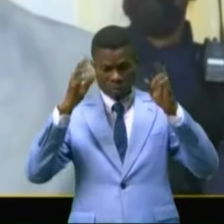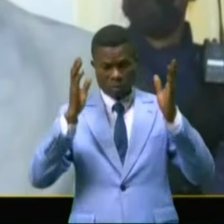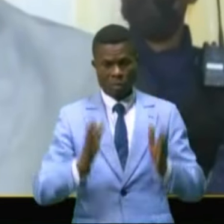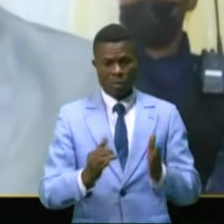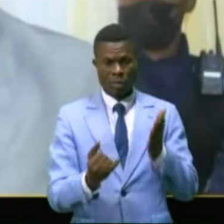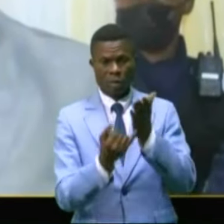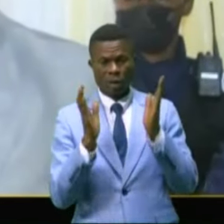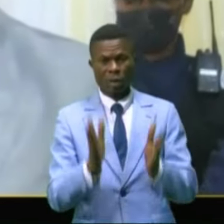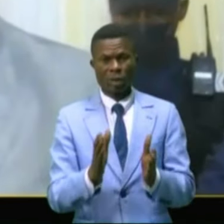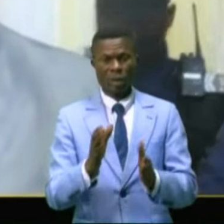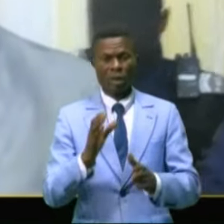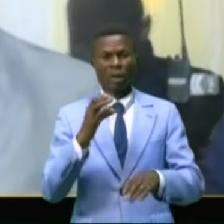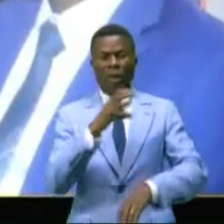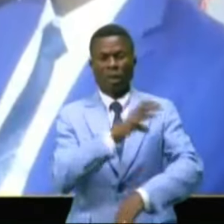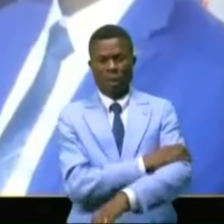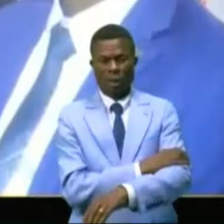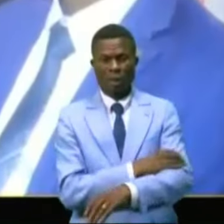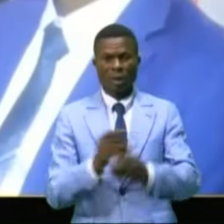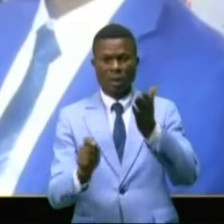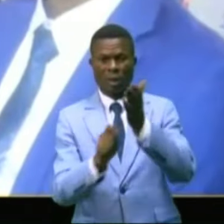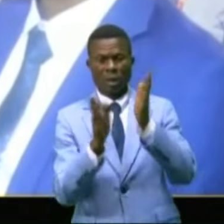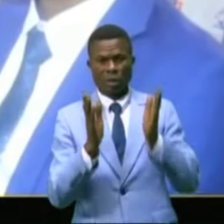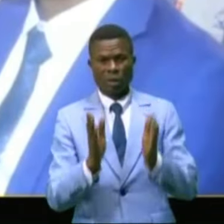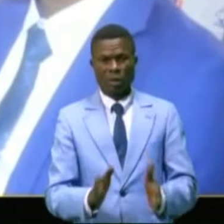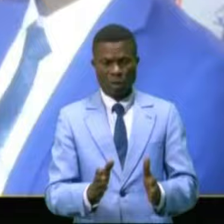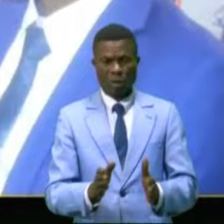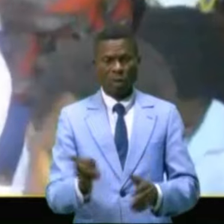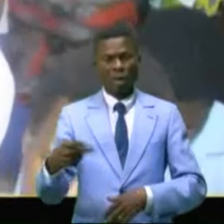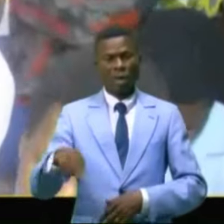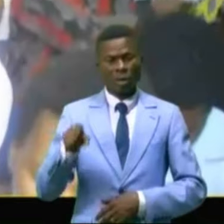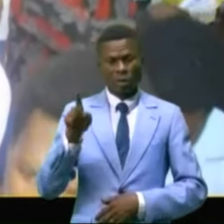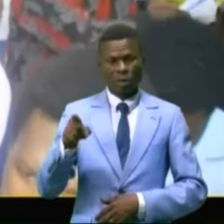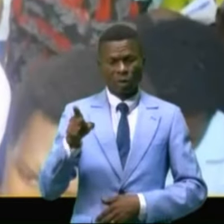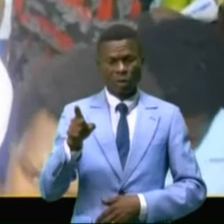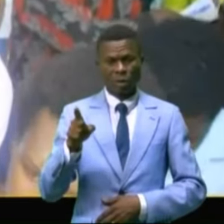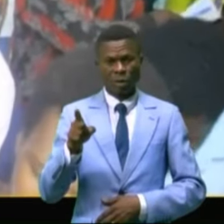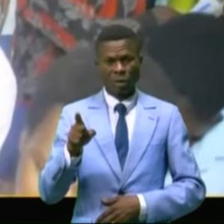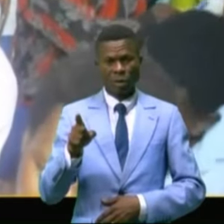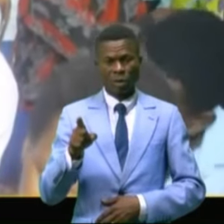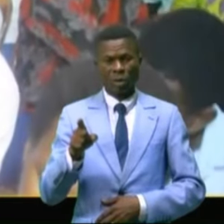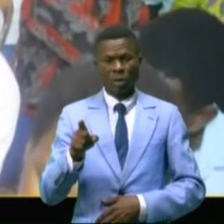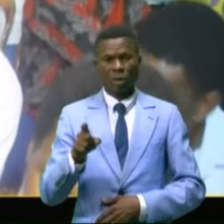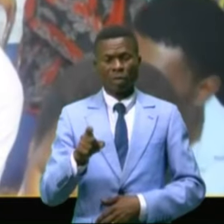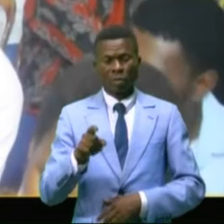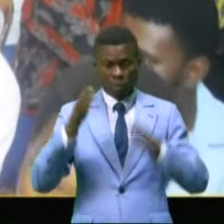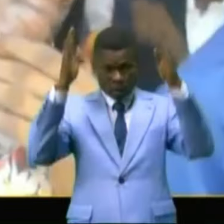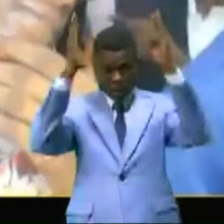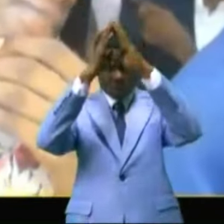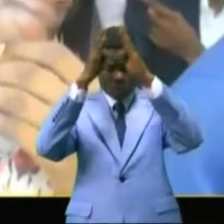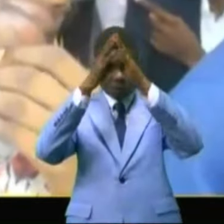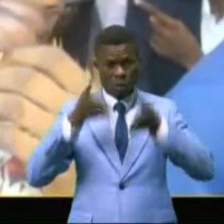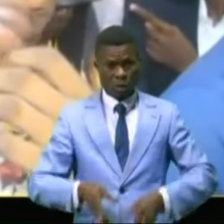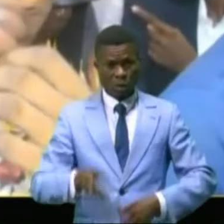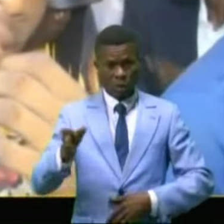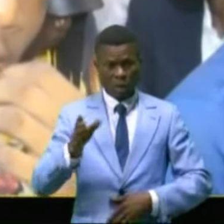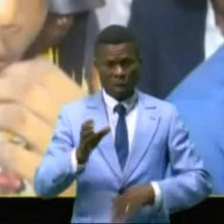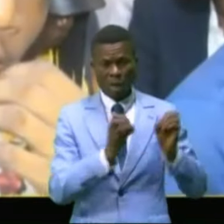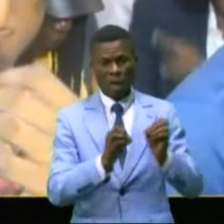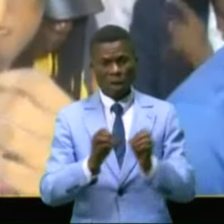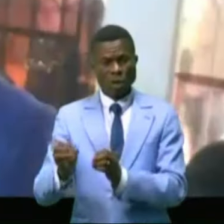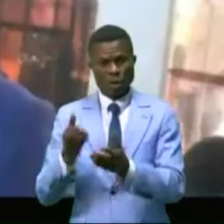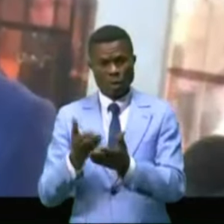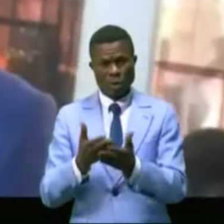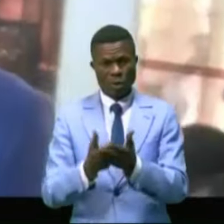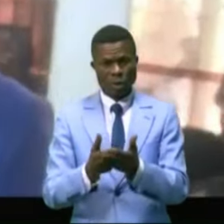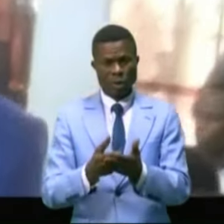ingénieur civil technicien et et notable de cette province cher à feu le maréchal mobutou a animé dernièrement